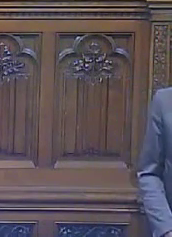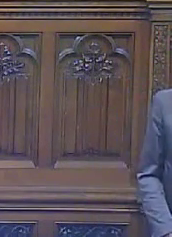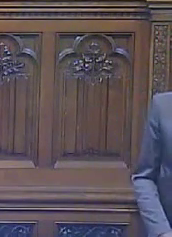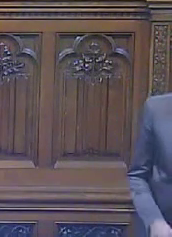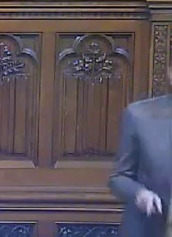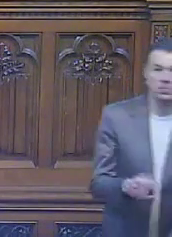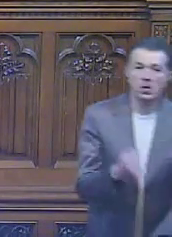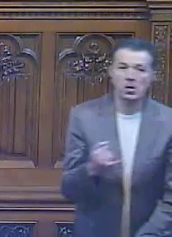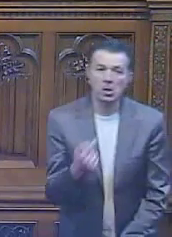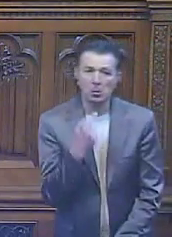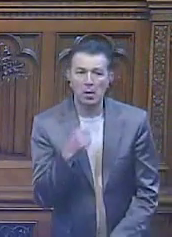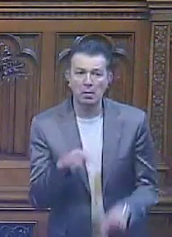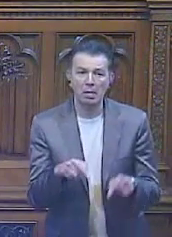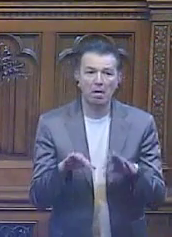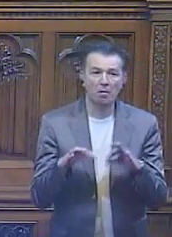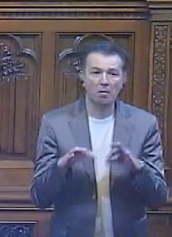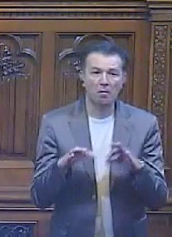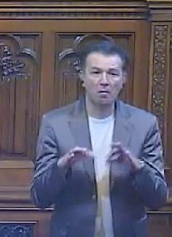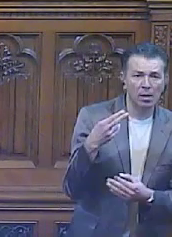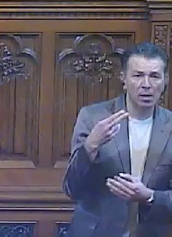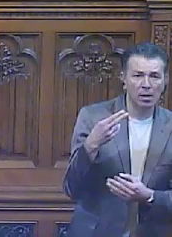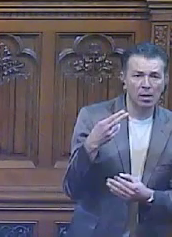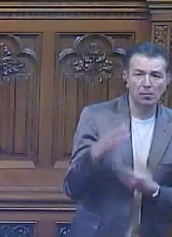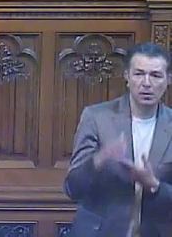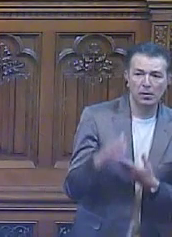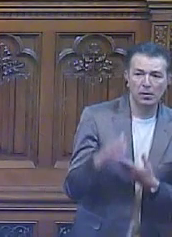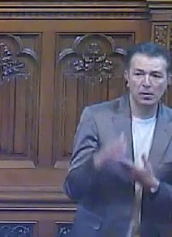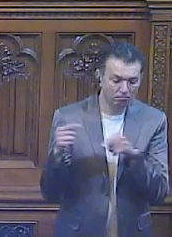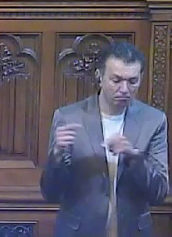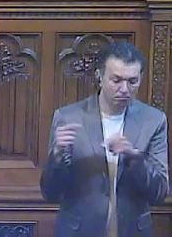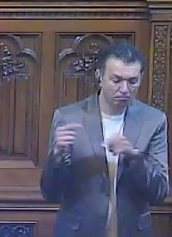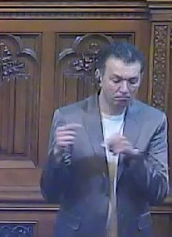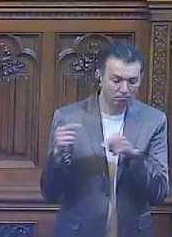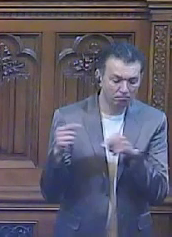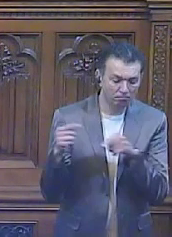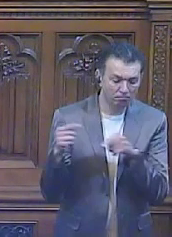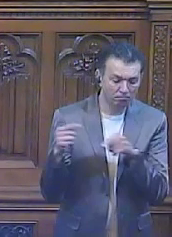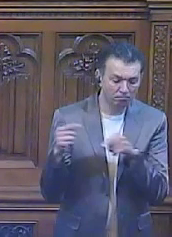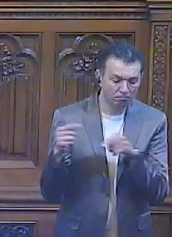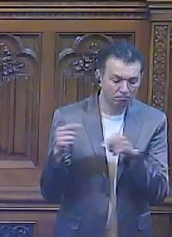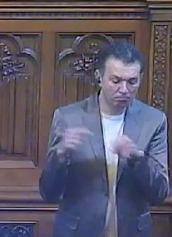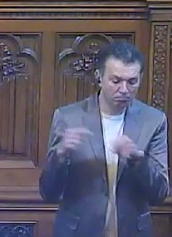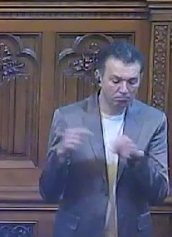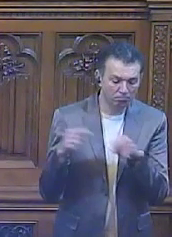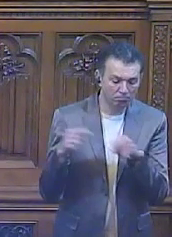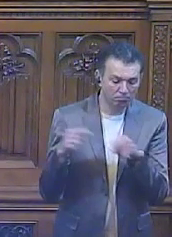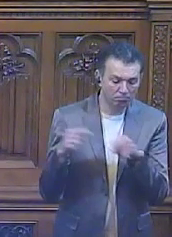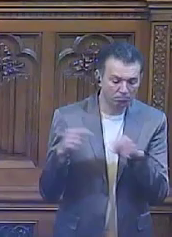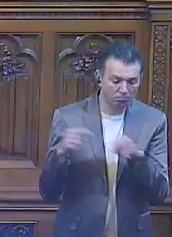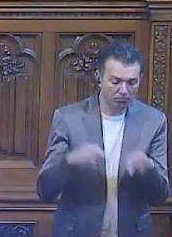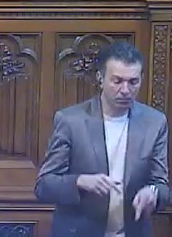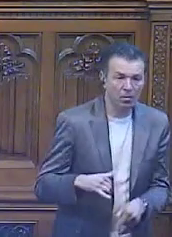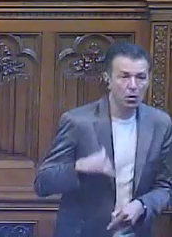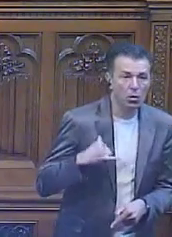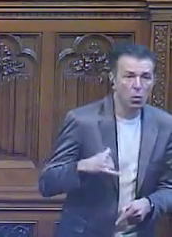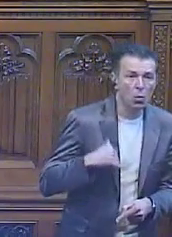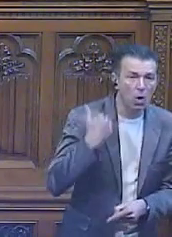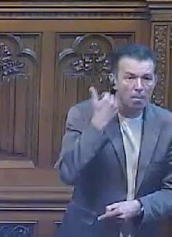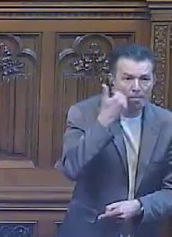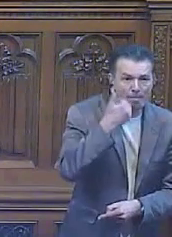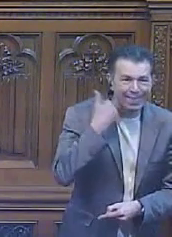immer daherschreiben, meine Damen und Herren, die kommen man nicht an in Wien. Das sind junge Männer, die